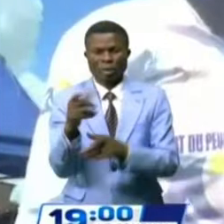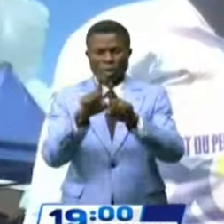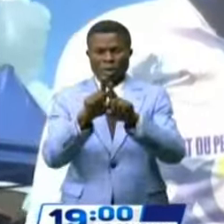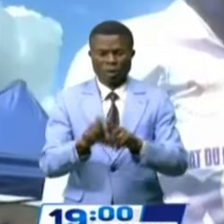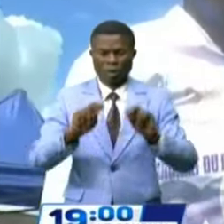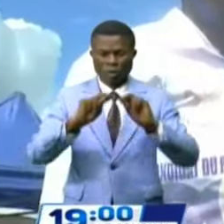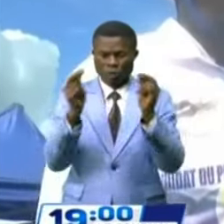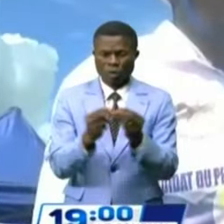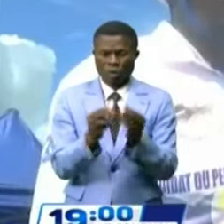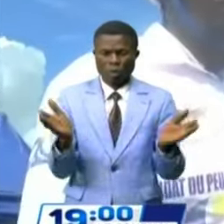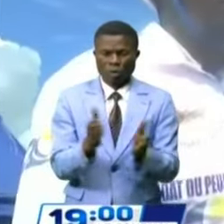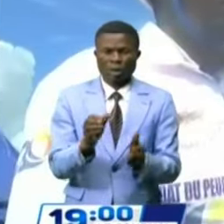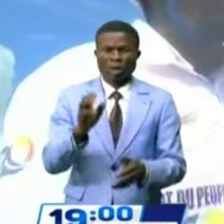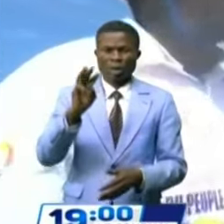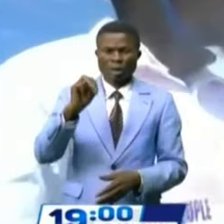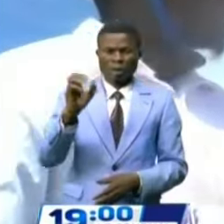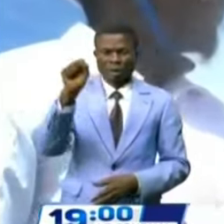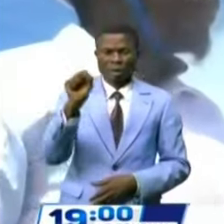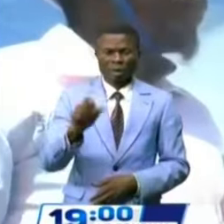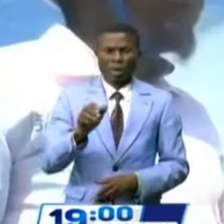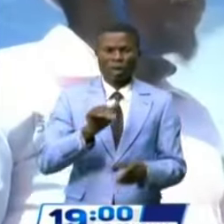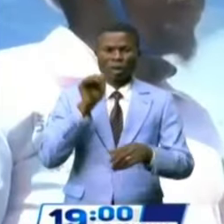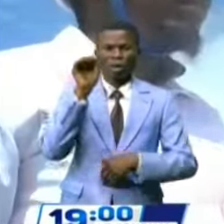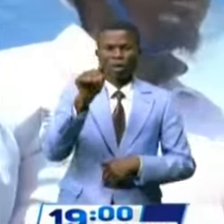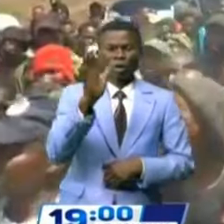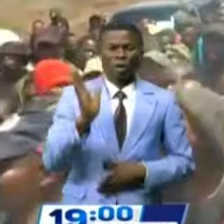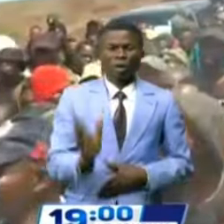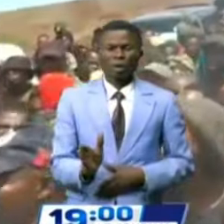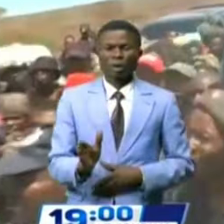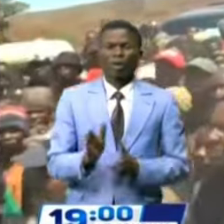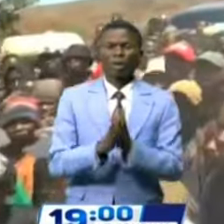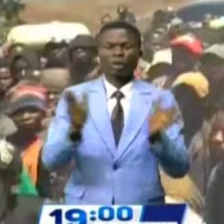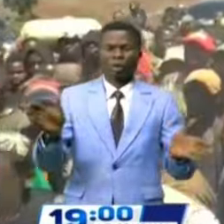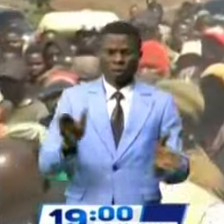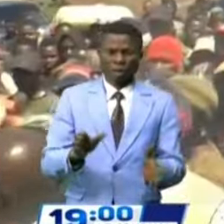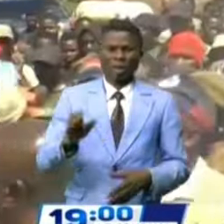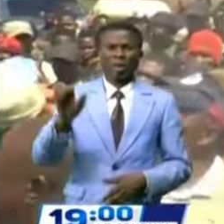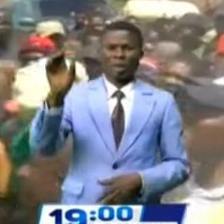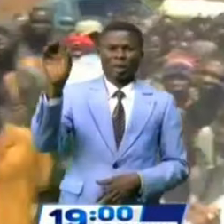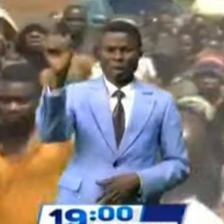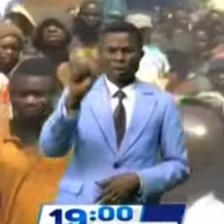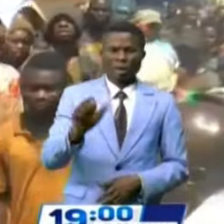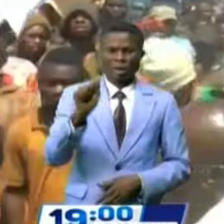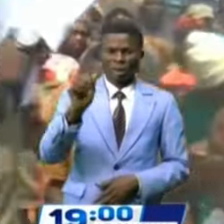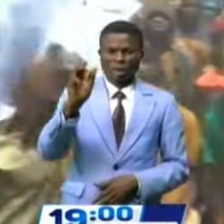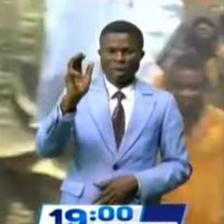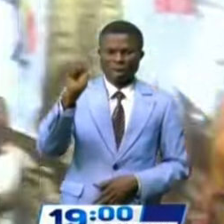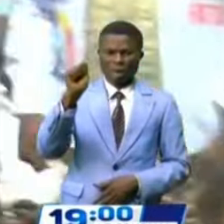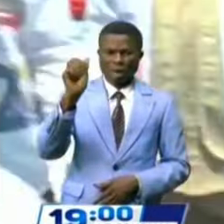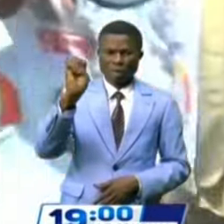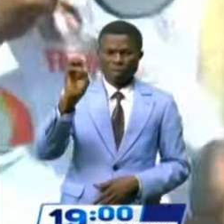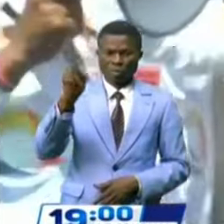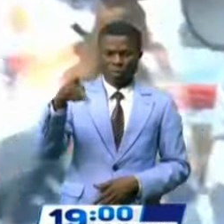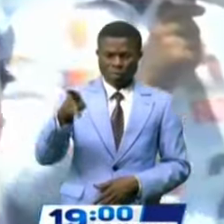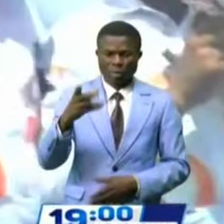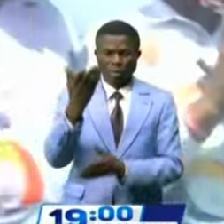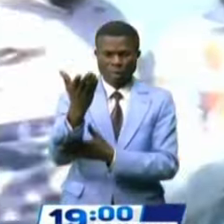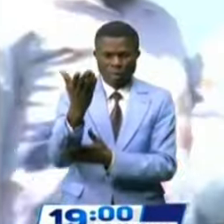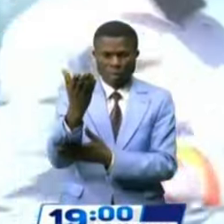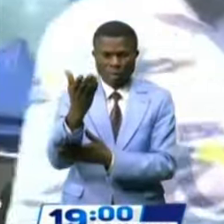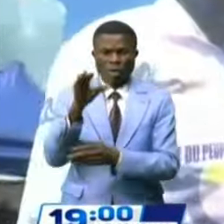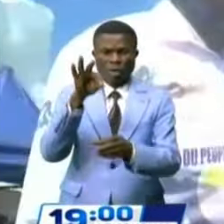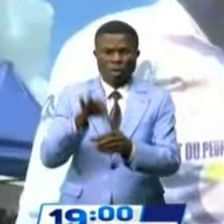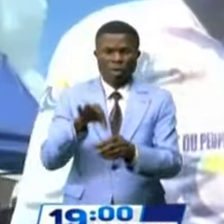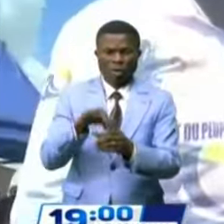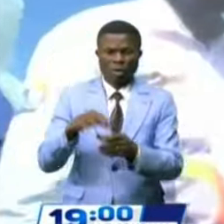petite échelle SAEMAP, le directeur général de SAEMAP, Jean-Paul Kapongo, en a profité pour lancer un appel au